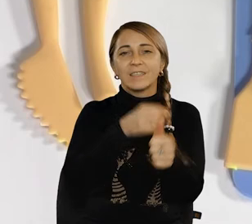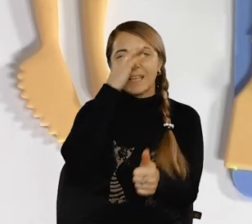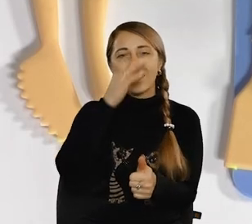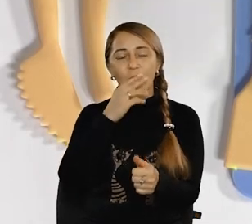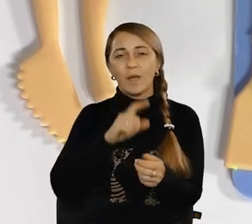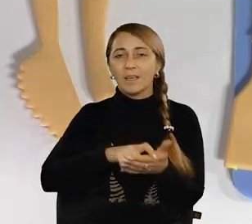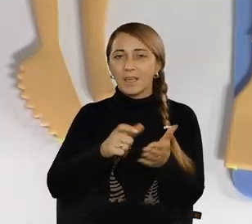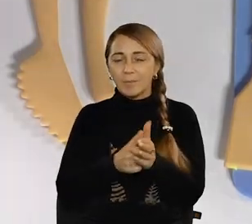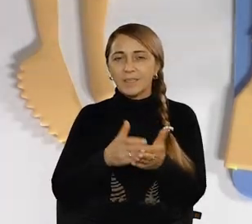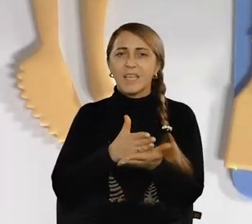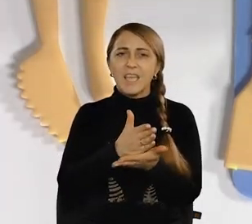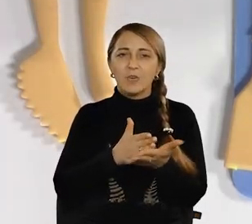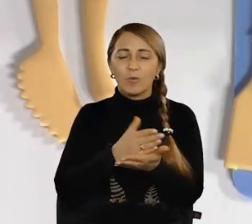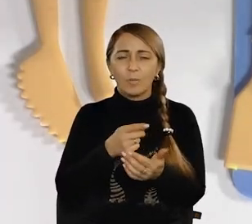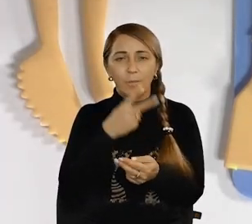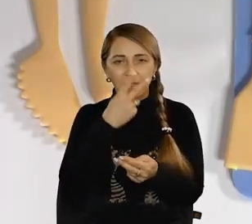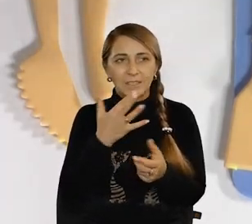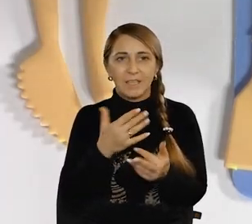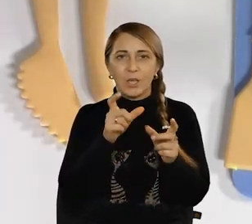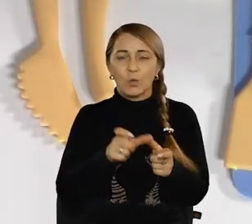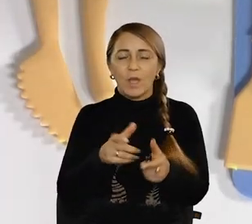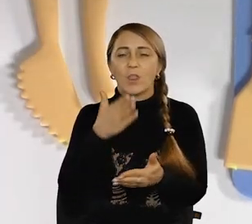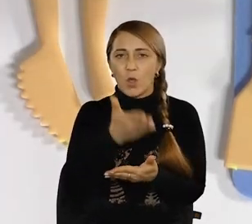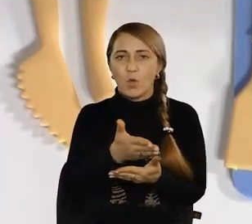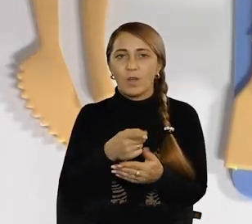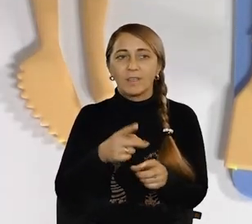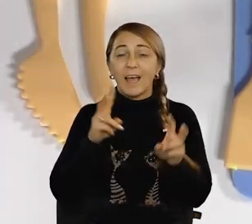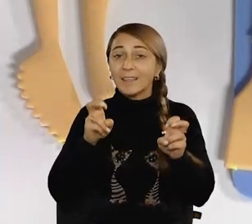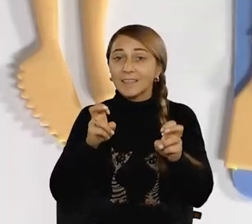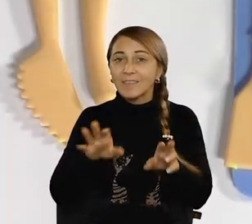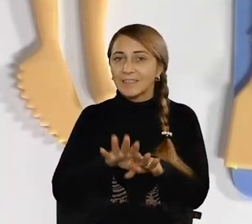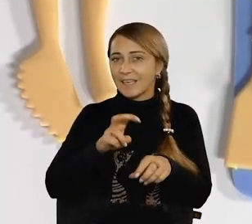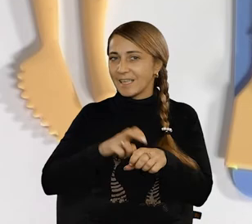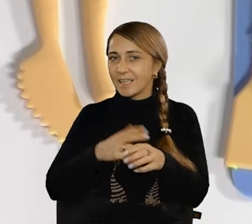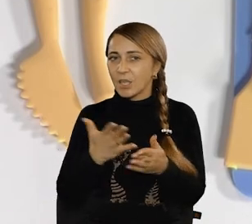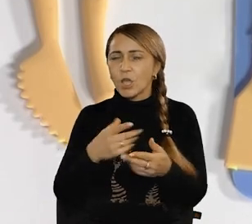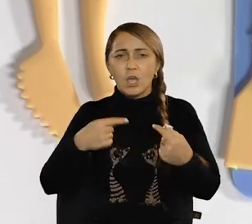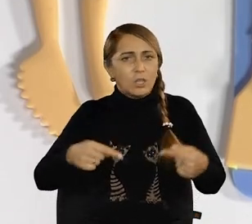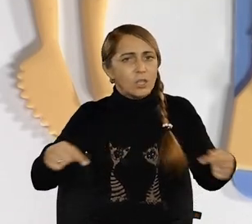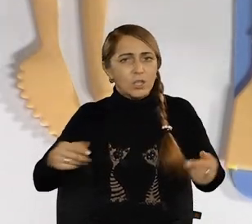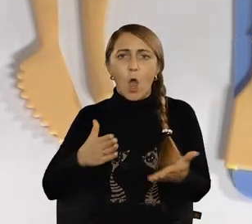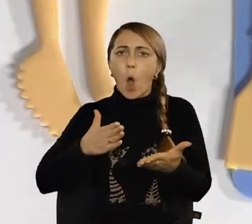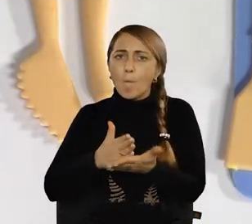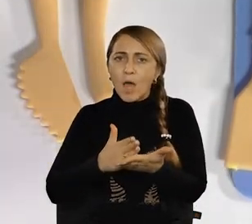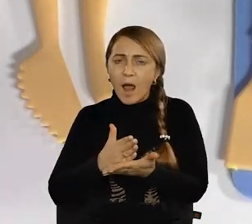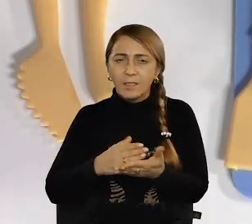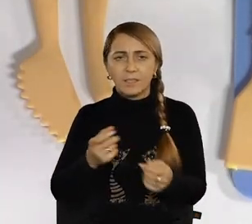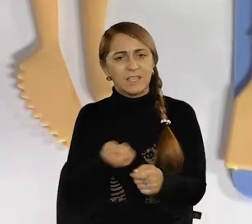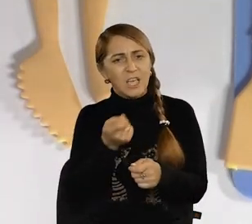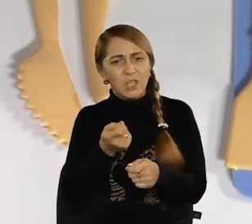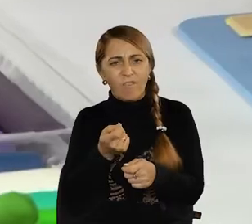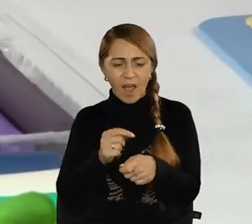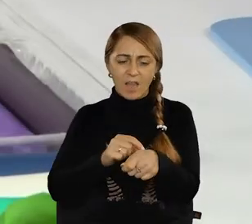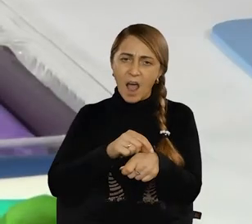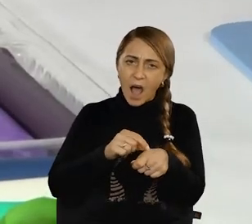кабінет хірурга. Бачиш, скільки до нього людей? Так називається лікар, який робить різноманітні операції, зашиває